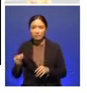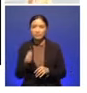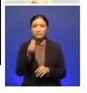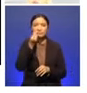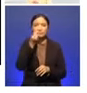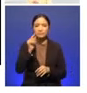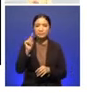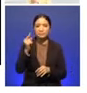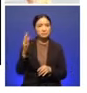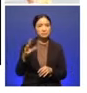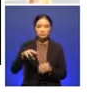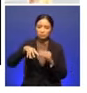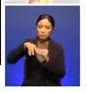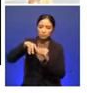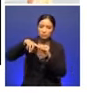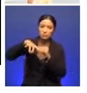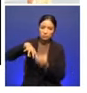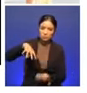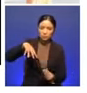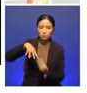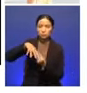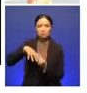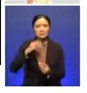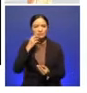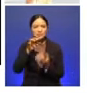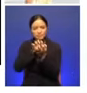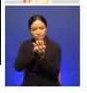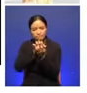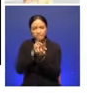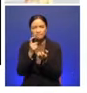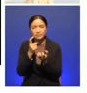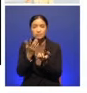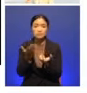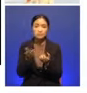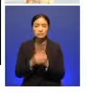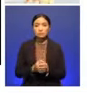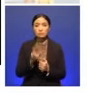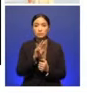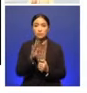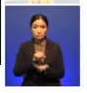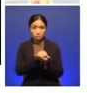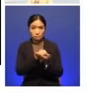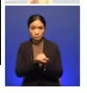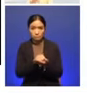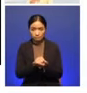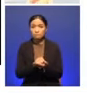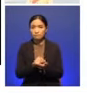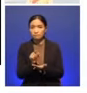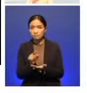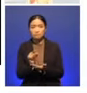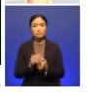อันนี้เรื่องใหญ่มากนะคะบางคนไม่มีฟันเคี้ยวไม่ได้อะไรเงี้ยเพราะฉะนั้นการใช้ระบบบริการอีกแบบนึงเนี่ยนะค